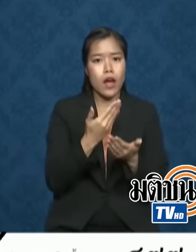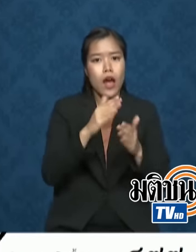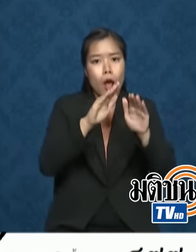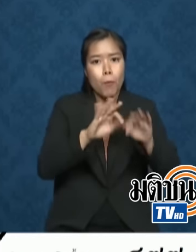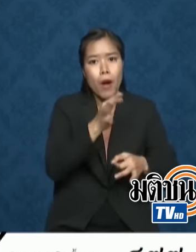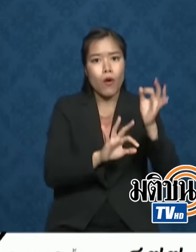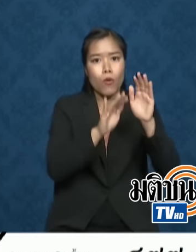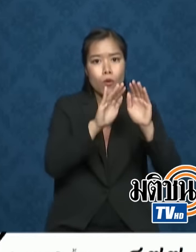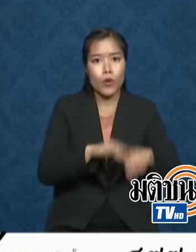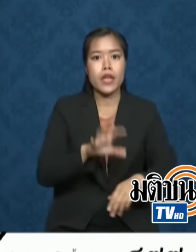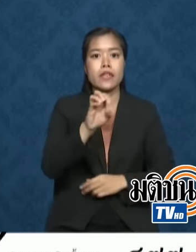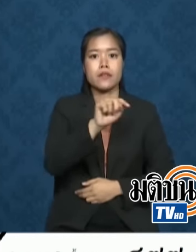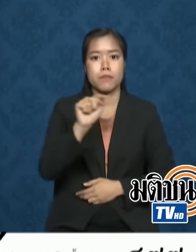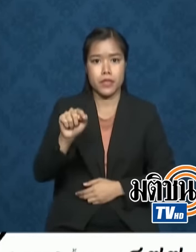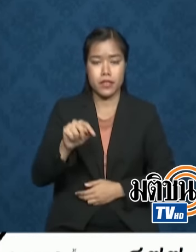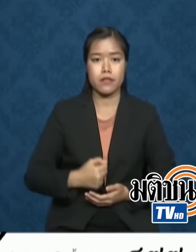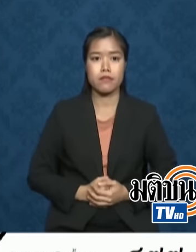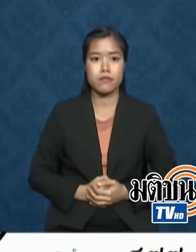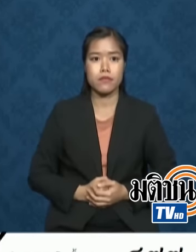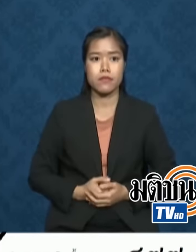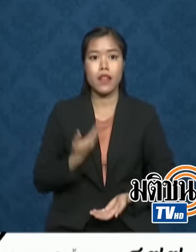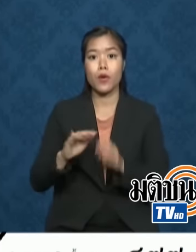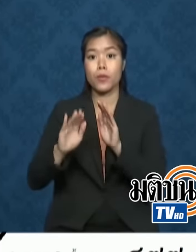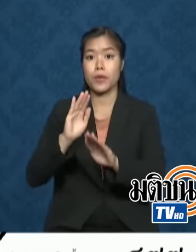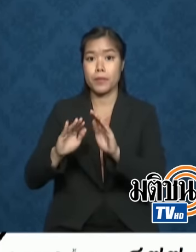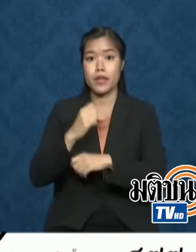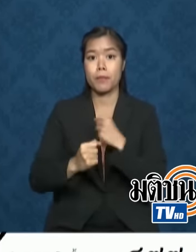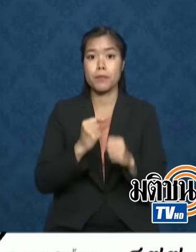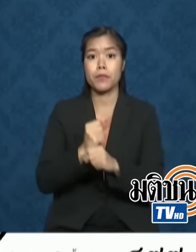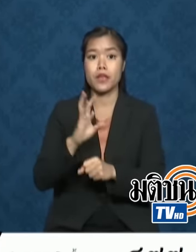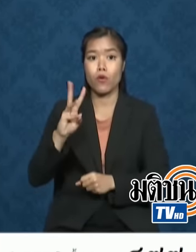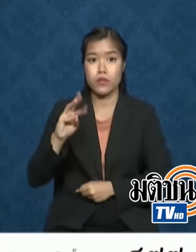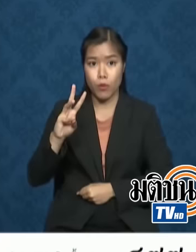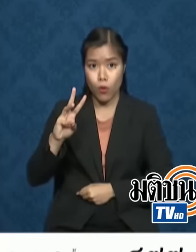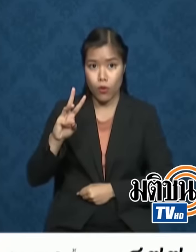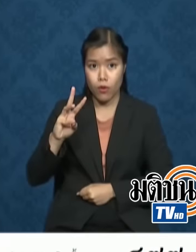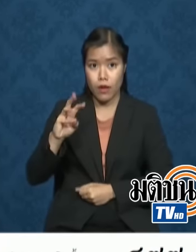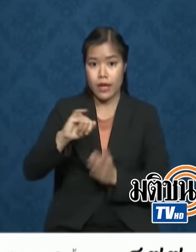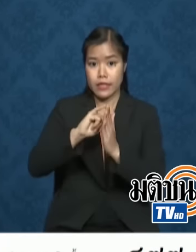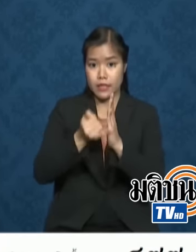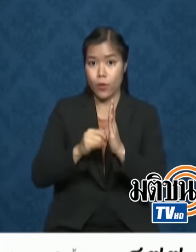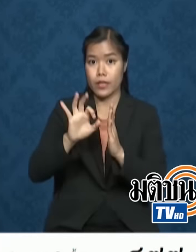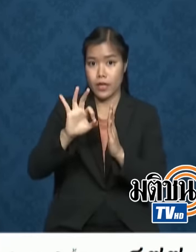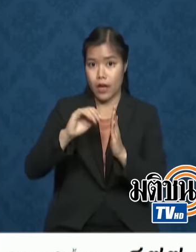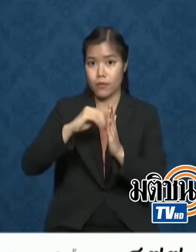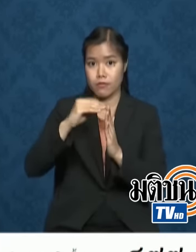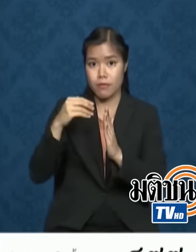50% ทีนี้เราไปดูข้อมูลจากจิสต้าในปี66การเผาไหม้ทั้งหมดในพื้นที่9จังหวัดภาคเหนือนี่มีเท่าไหร่